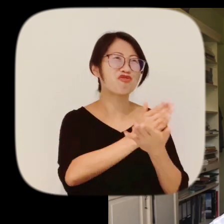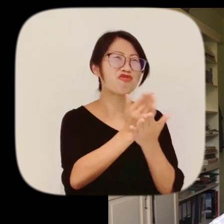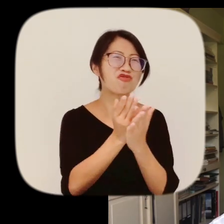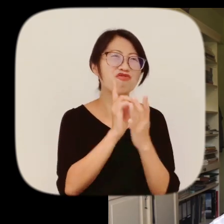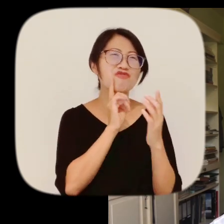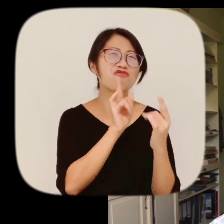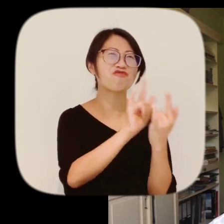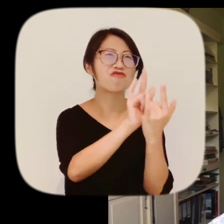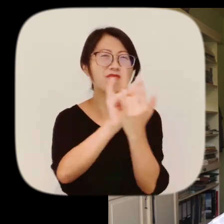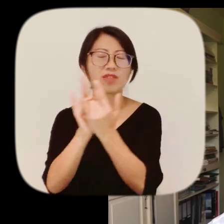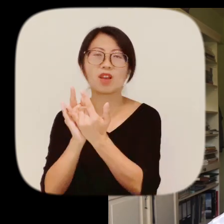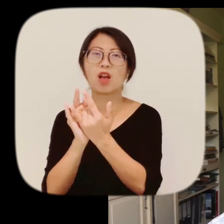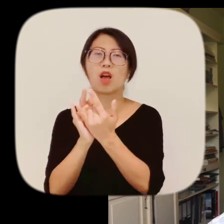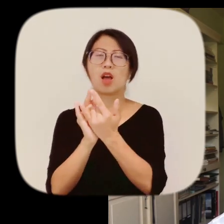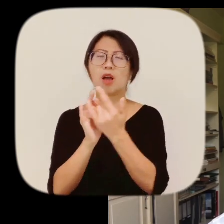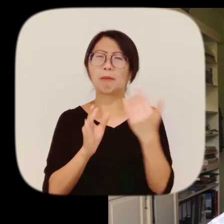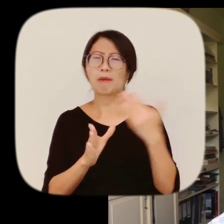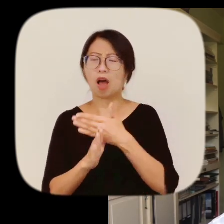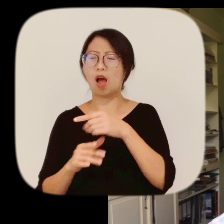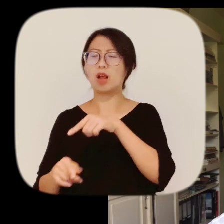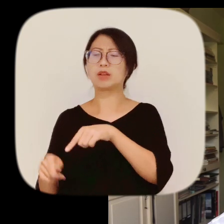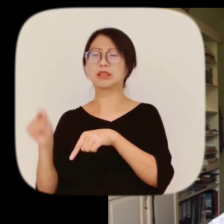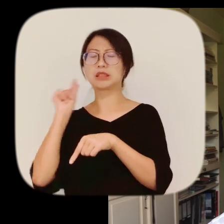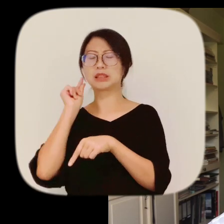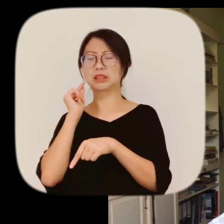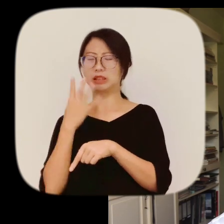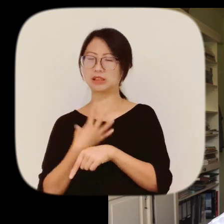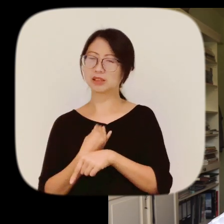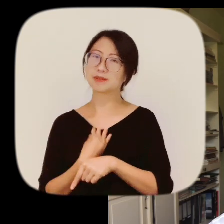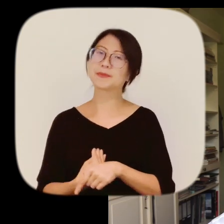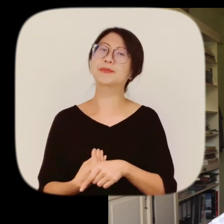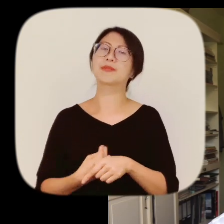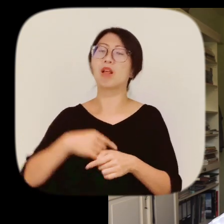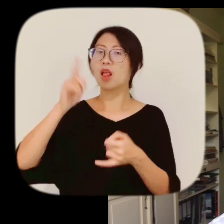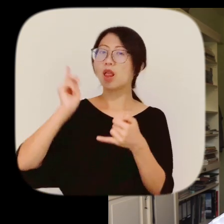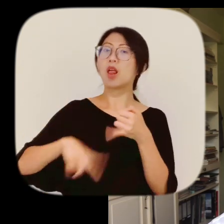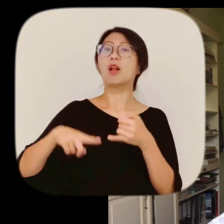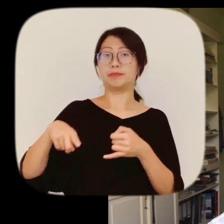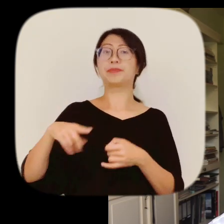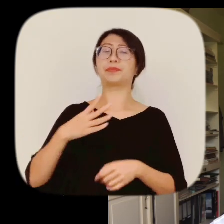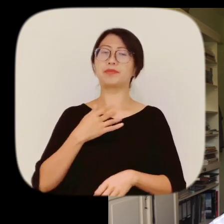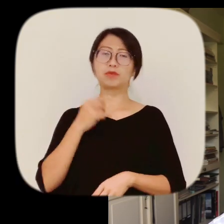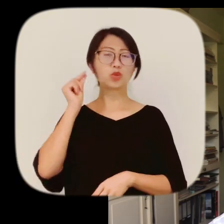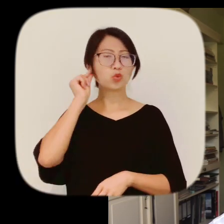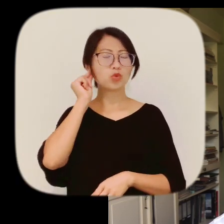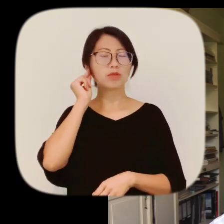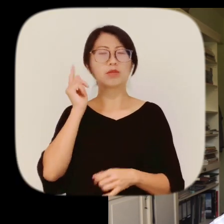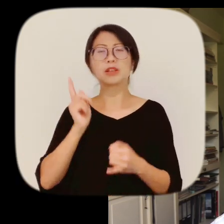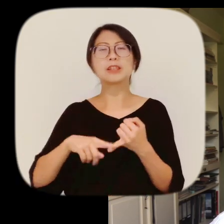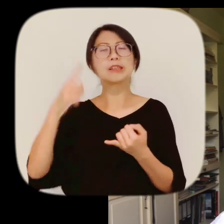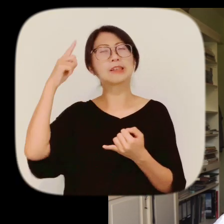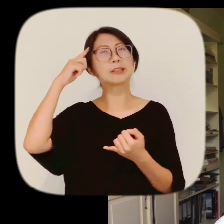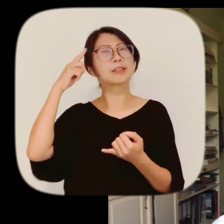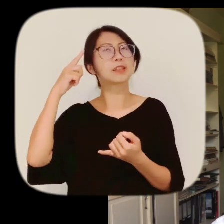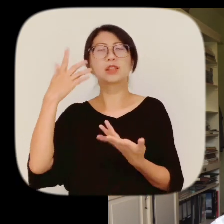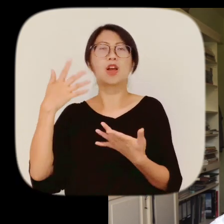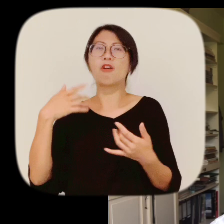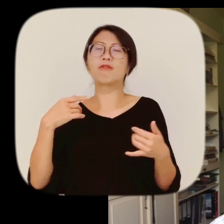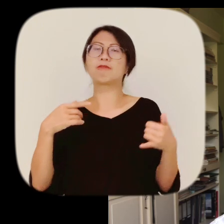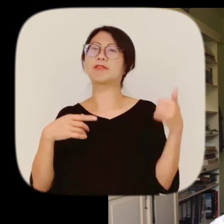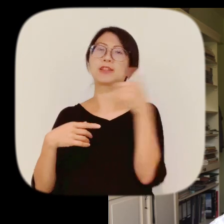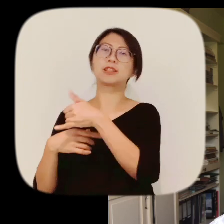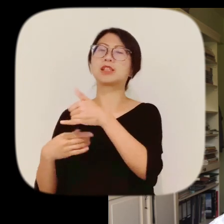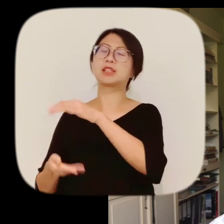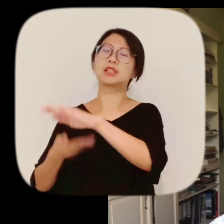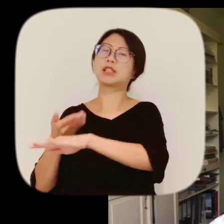情爱生活令到Theresa是非常非常困扰在想什么呢Theresa一个人决定呢是回到本